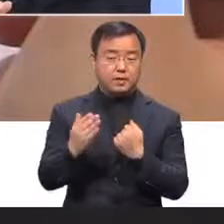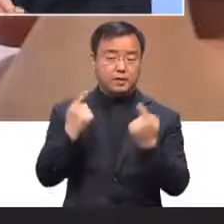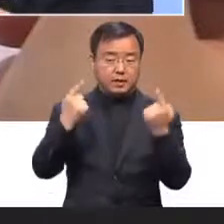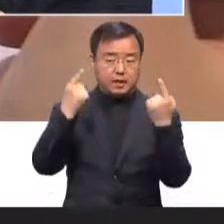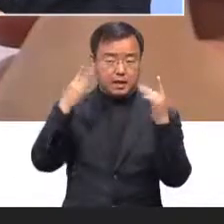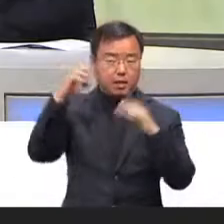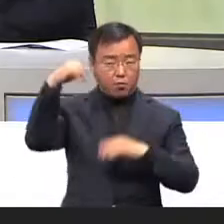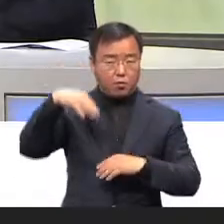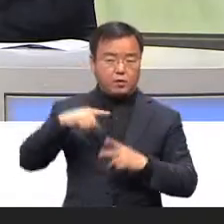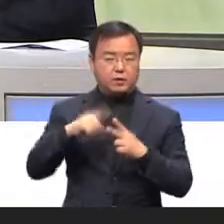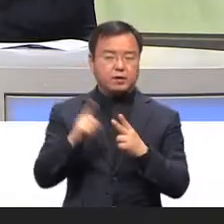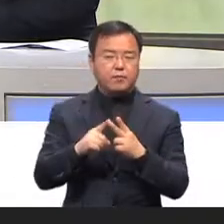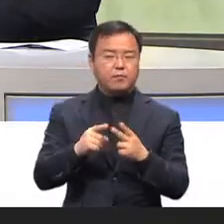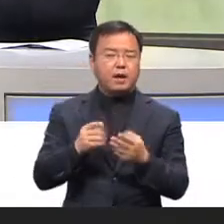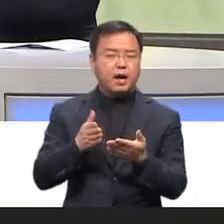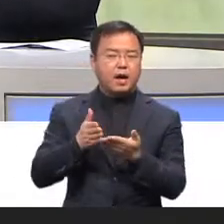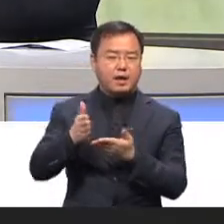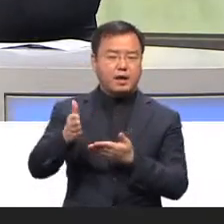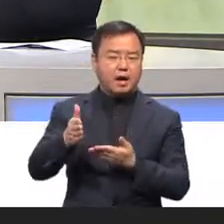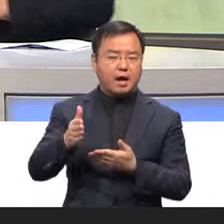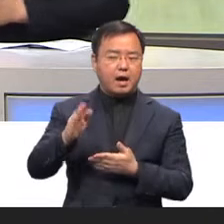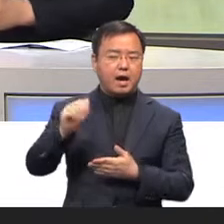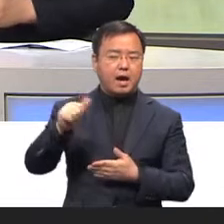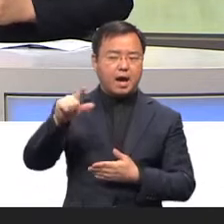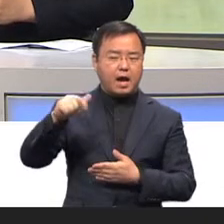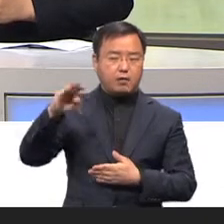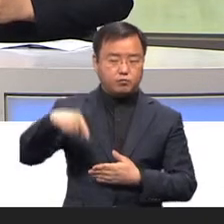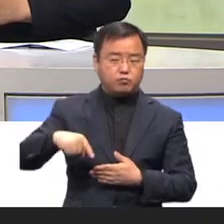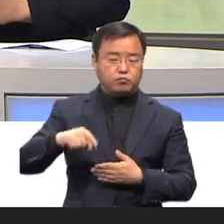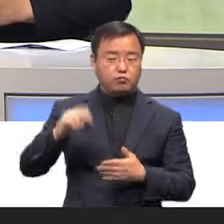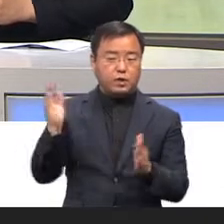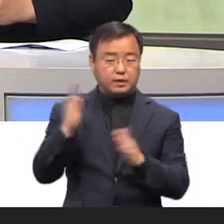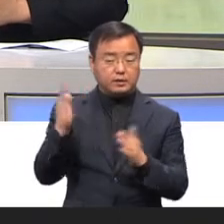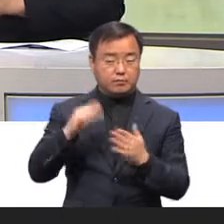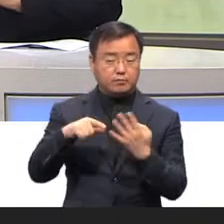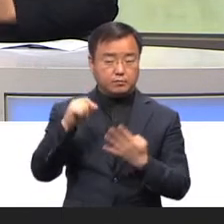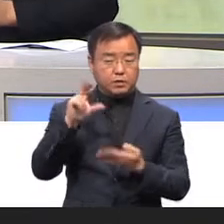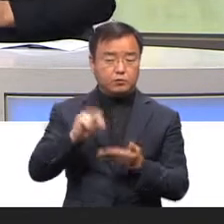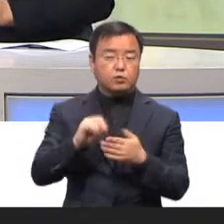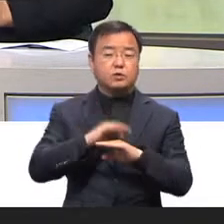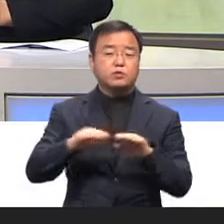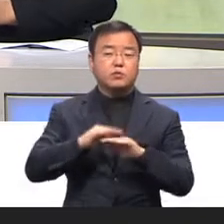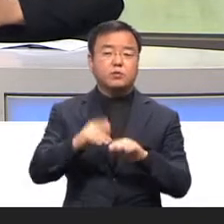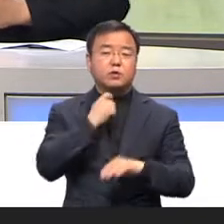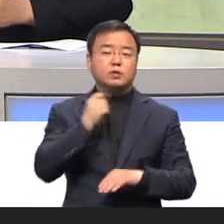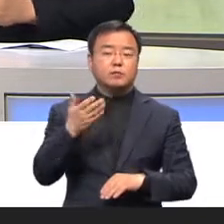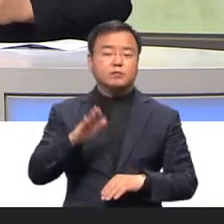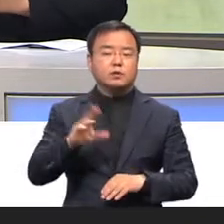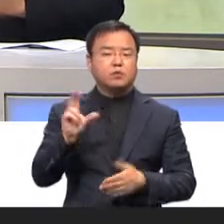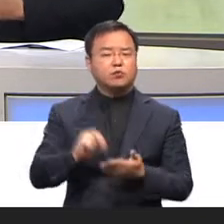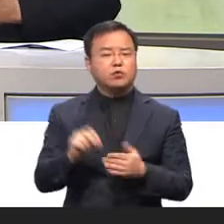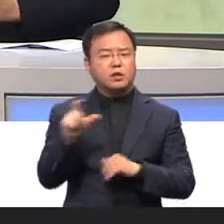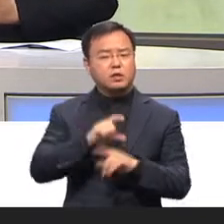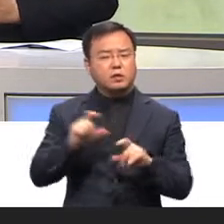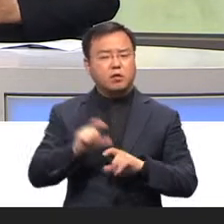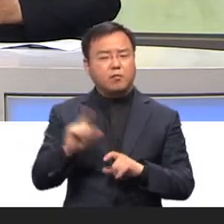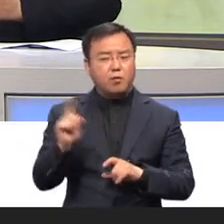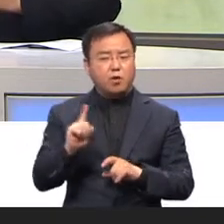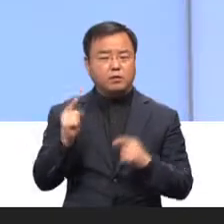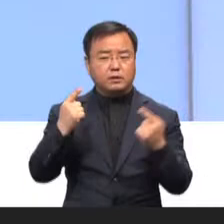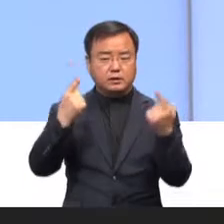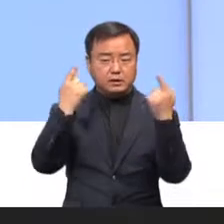할 수 있도록 하는 그런 방법으로 좀 문제를 풀려고 하는데 4 이게 이제 문제가 되는 건 뭐냐면 그러면 대학이